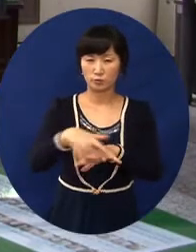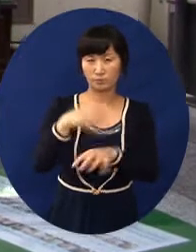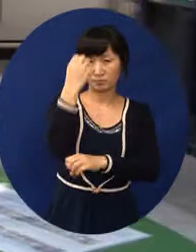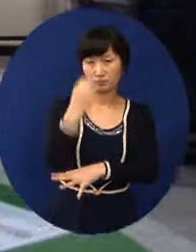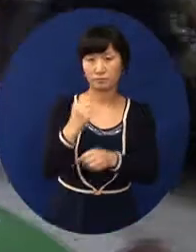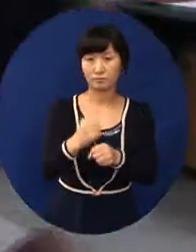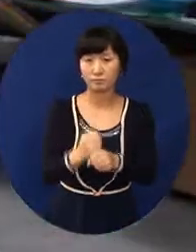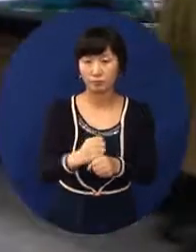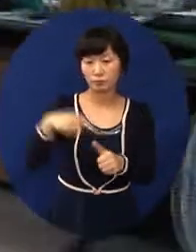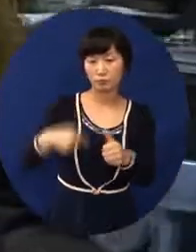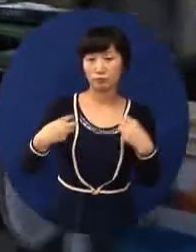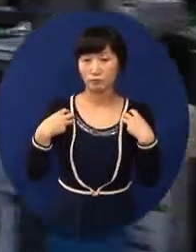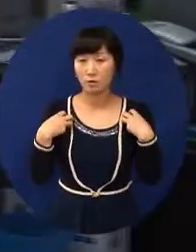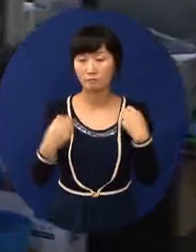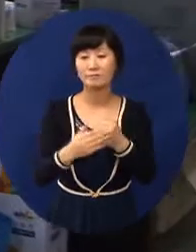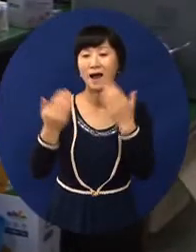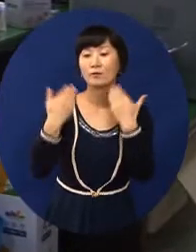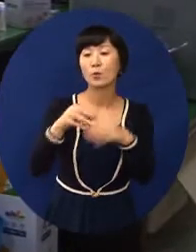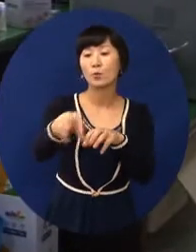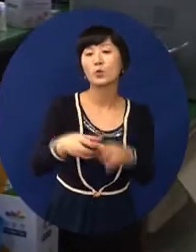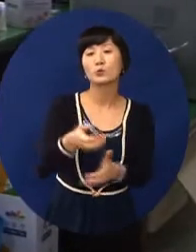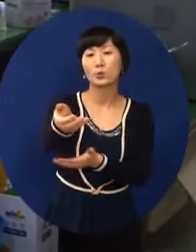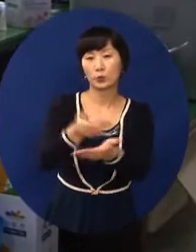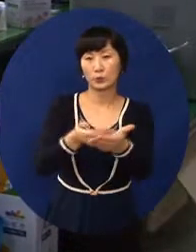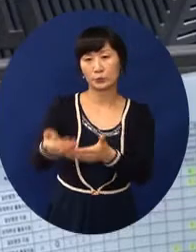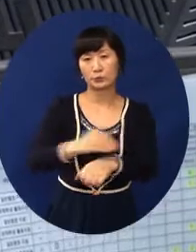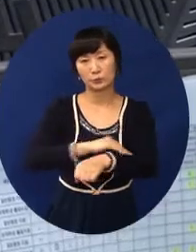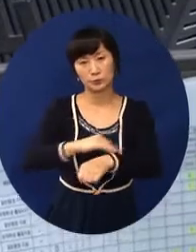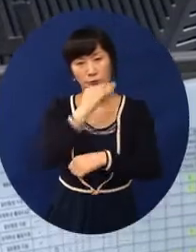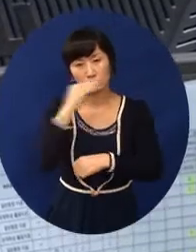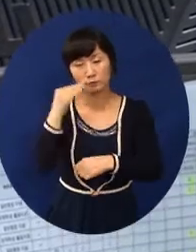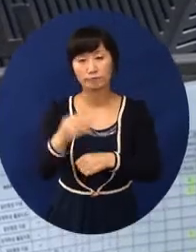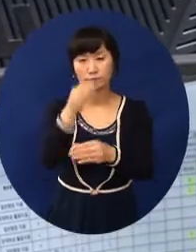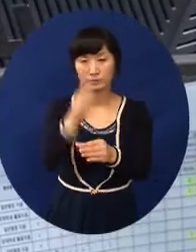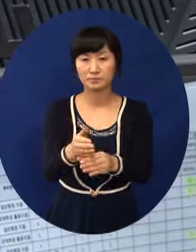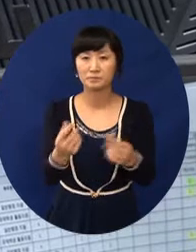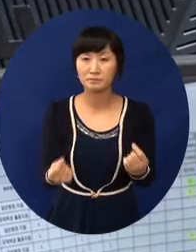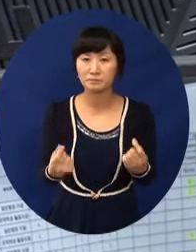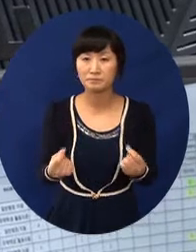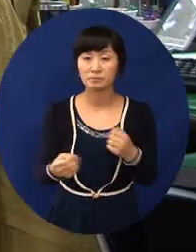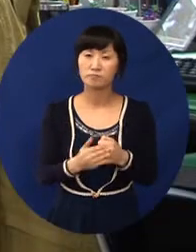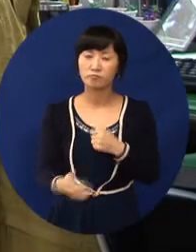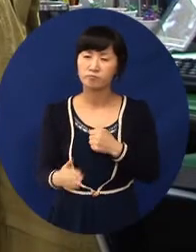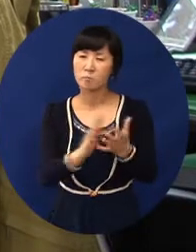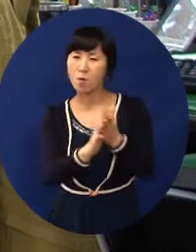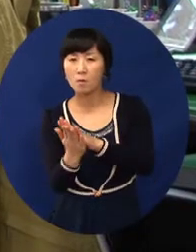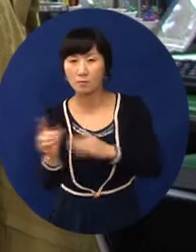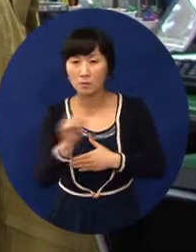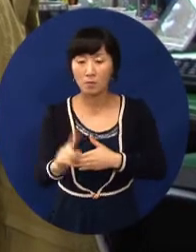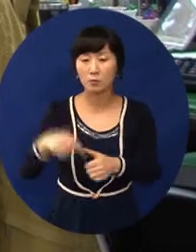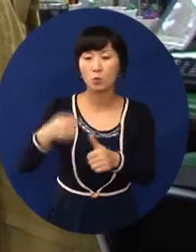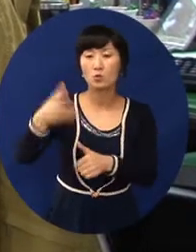기반을 마련하고 교육청과 일선 학교 간 소통 체계를 바로잡는 데 중점을 뒀습니다. 가장 큰